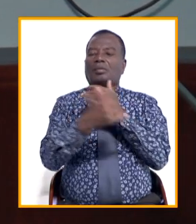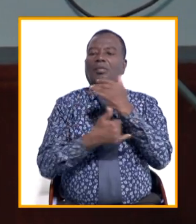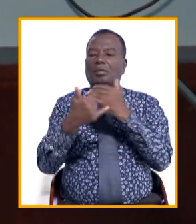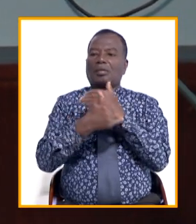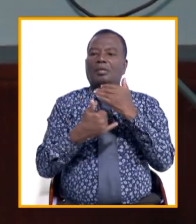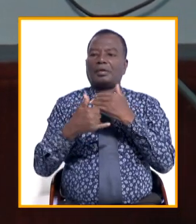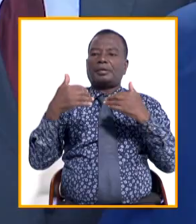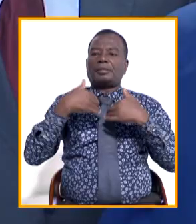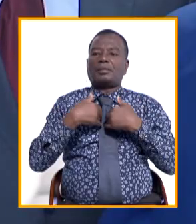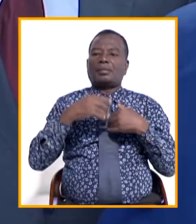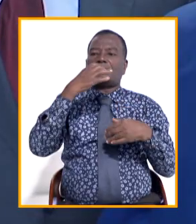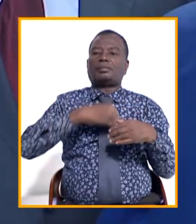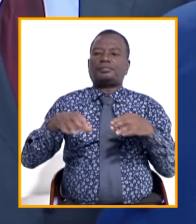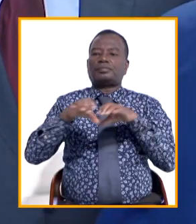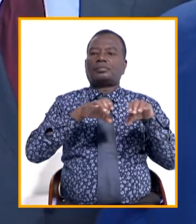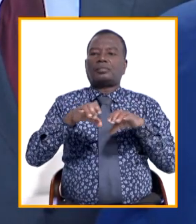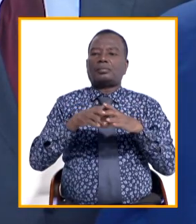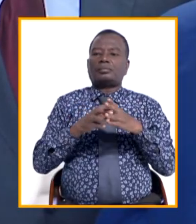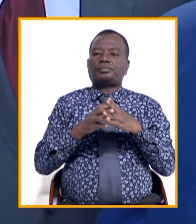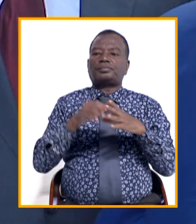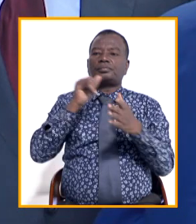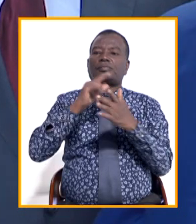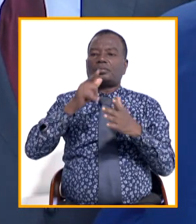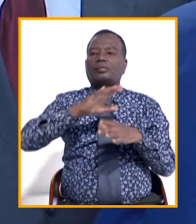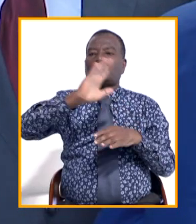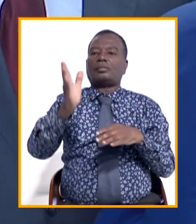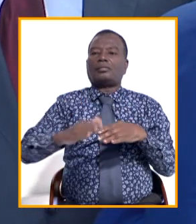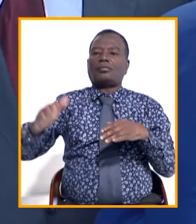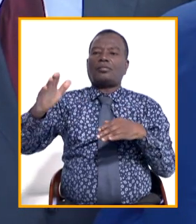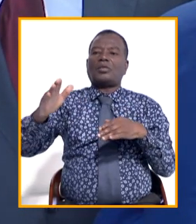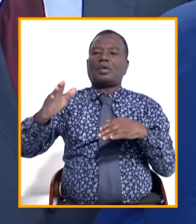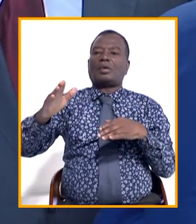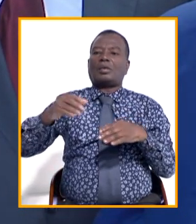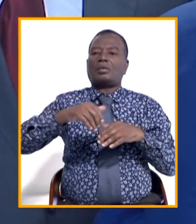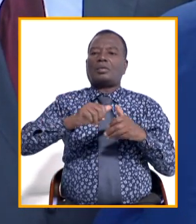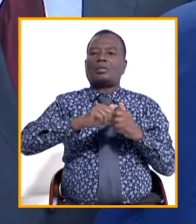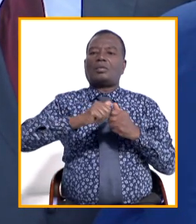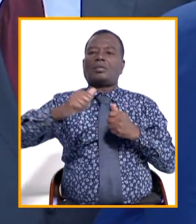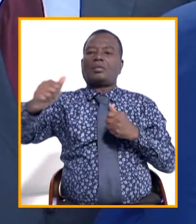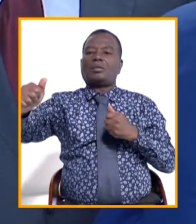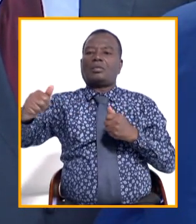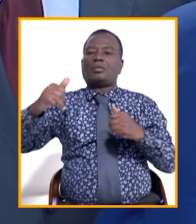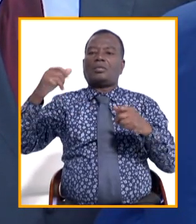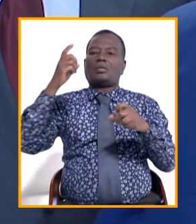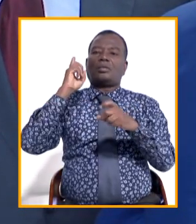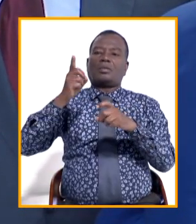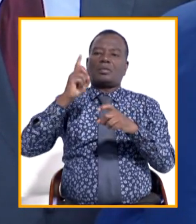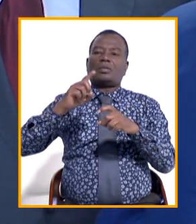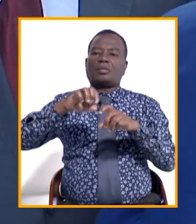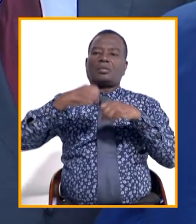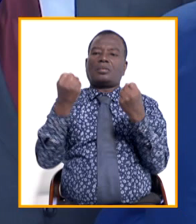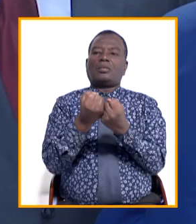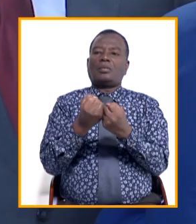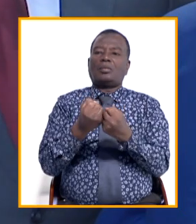a souhaité faire, c'est ne jamais s'éloigner du dialogue social.